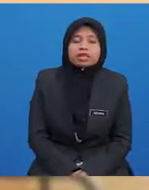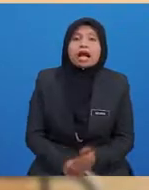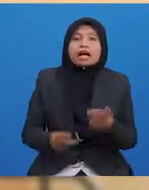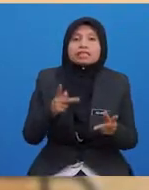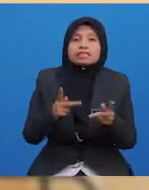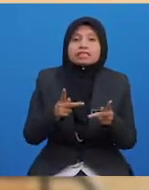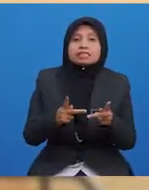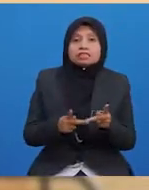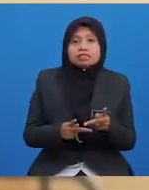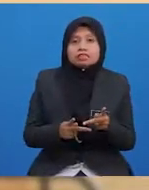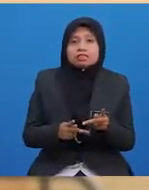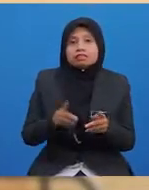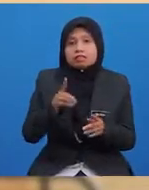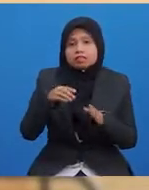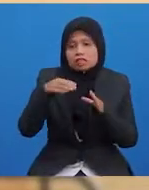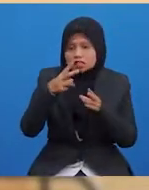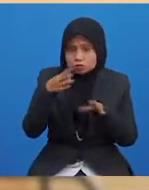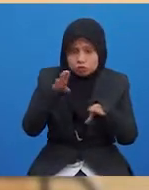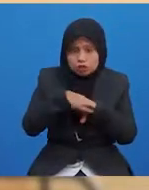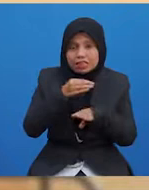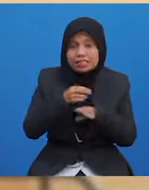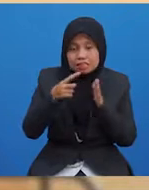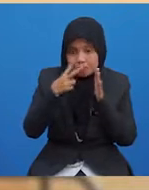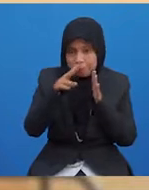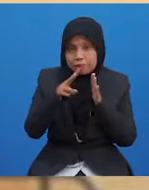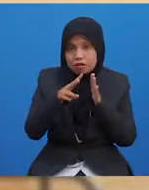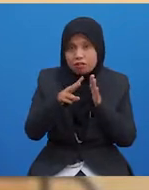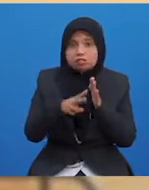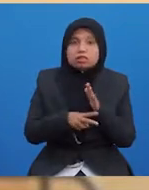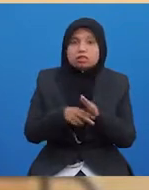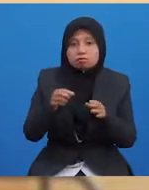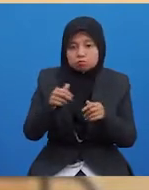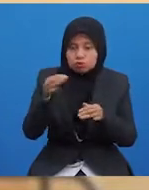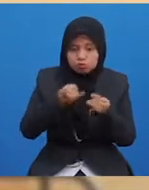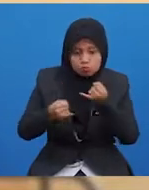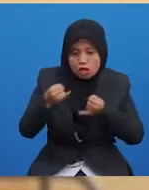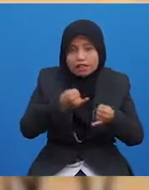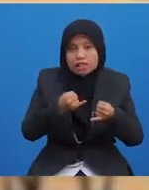Sekiranya data tersurat dan tersirat tepat, teruskan dengan menulis analisis.